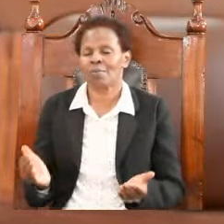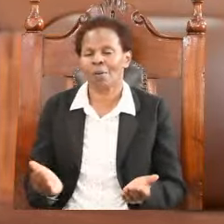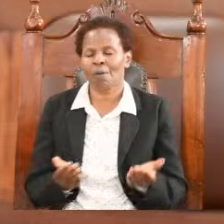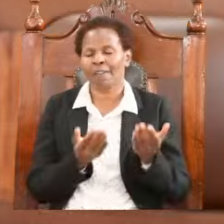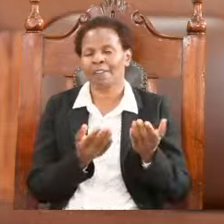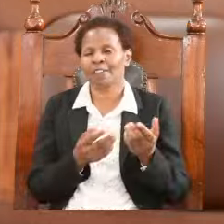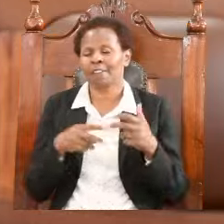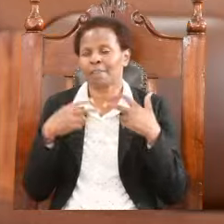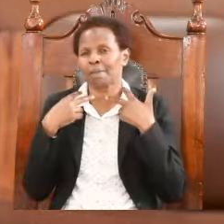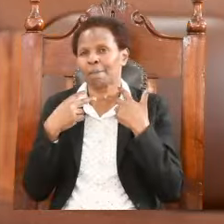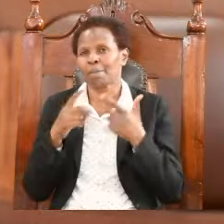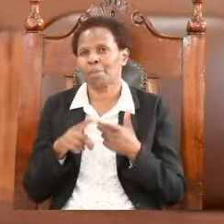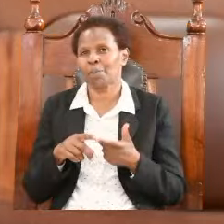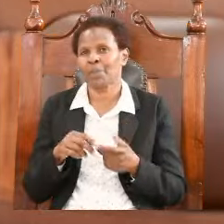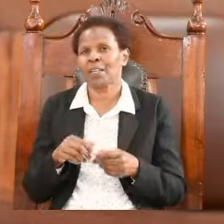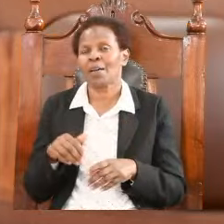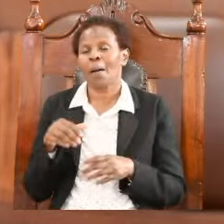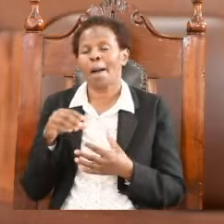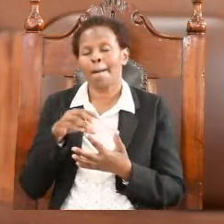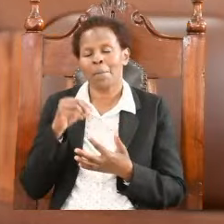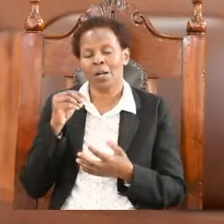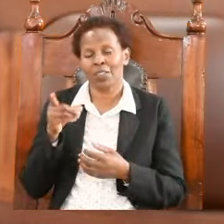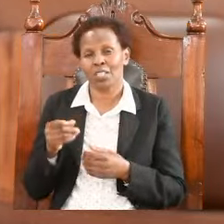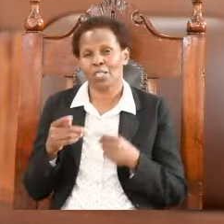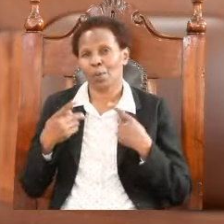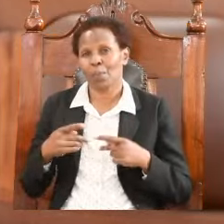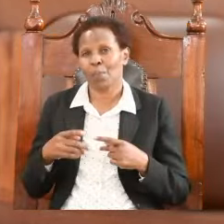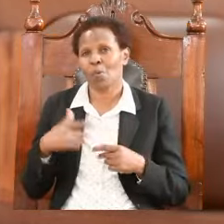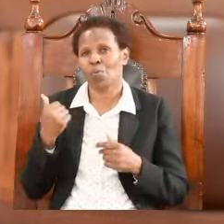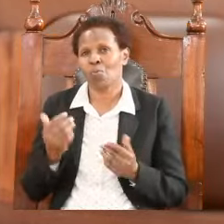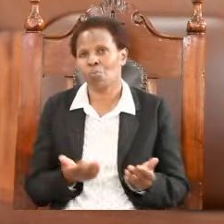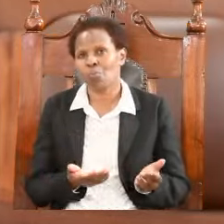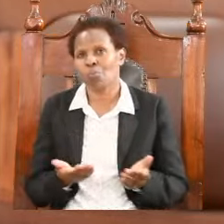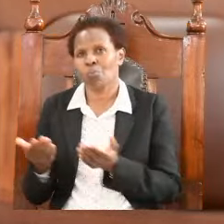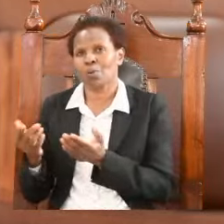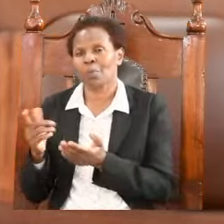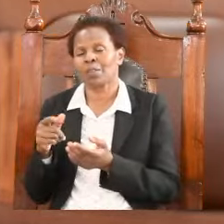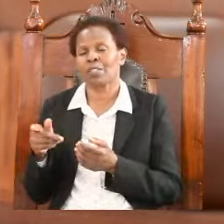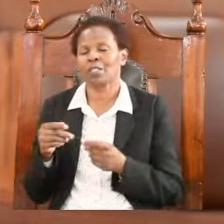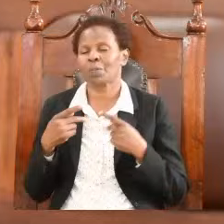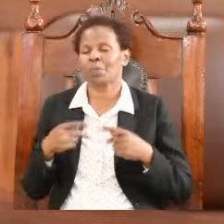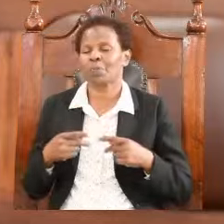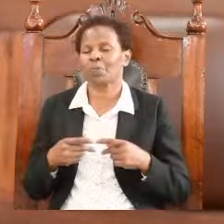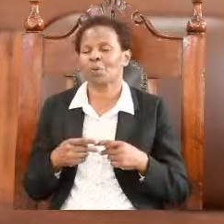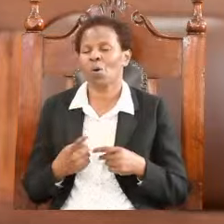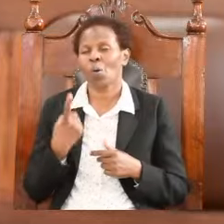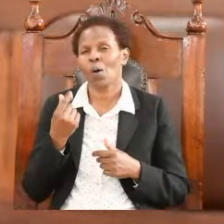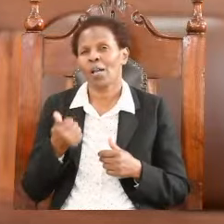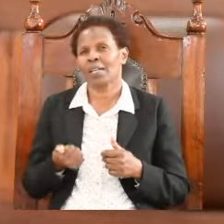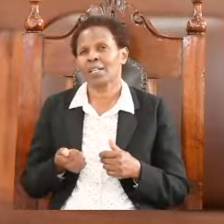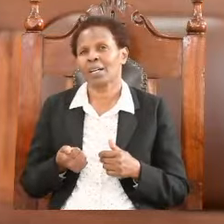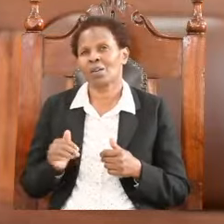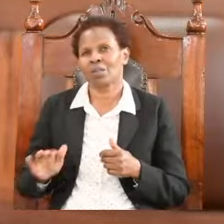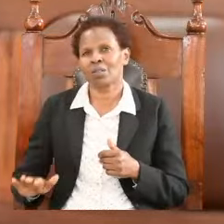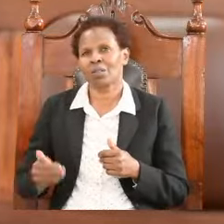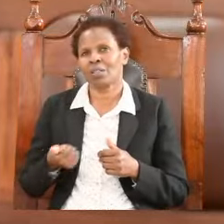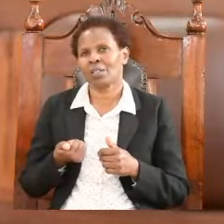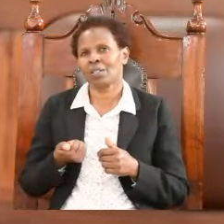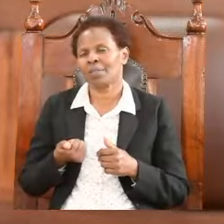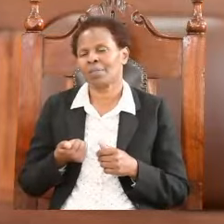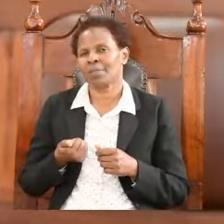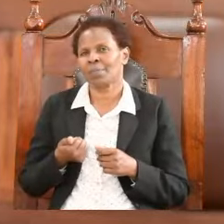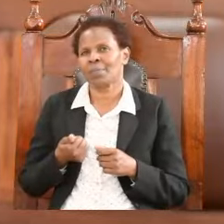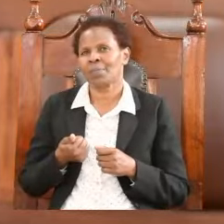andu amwe na gatagatiini ka andu acio matahirwo ni gwatahirwo kairitu kari kanini ma